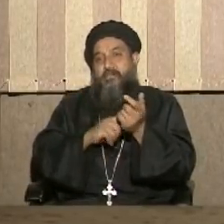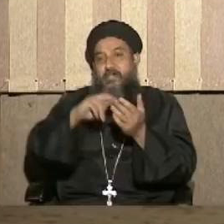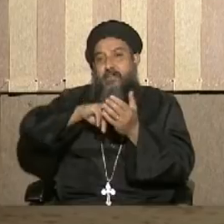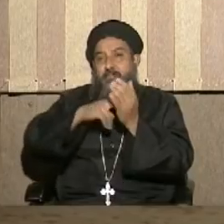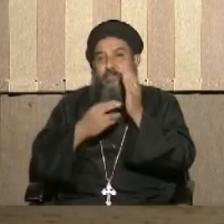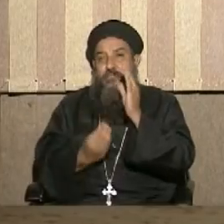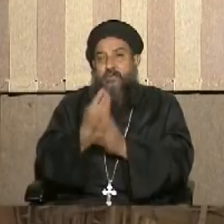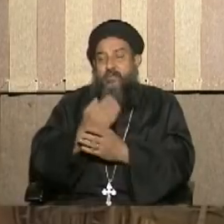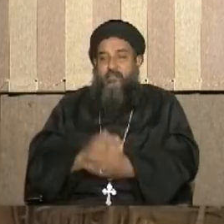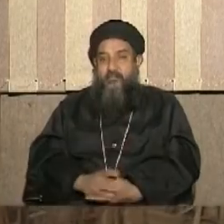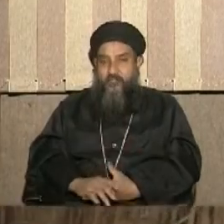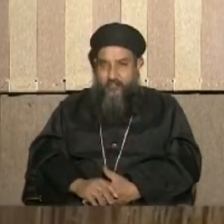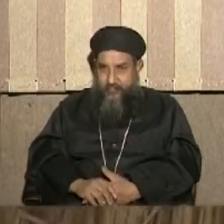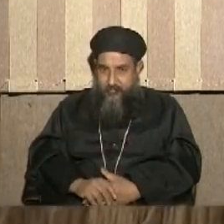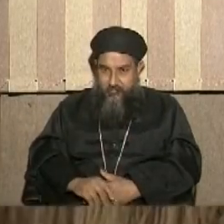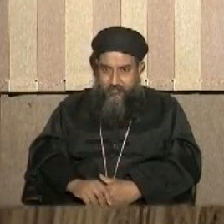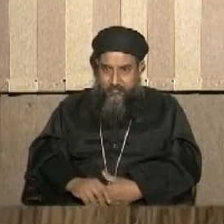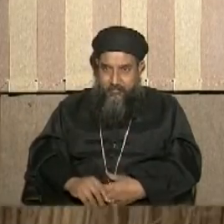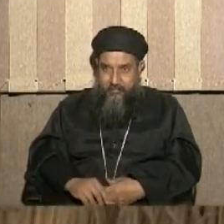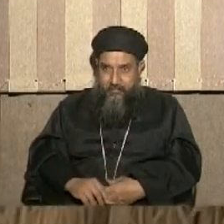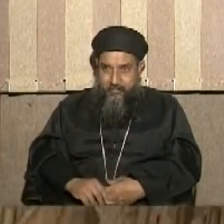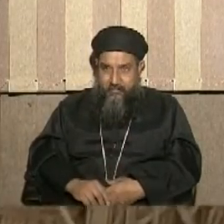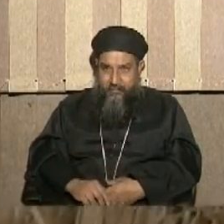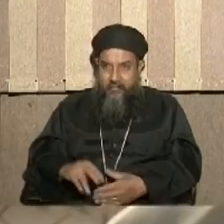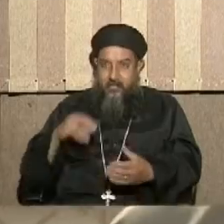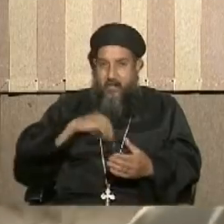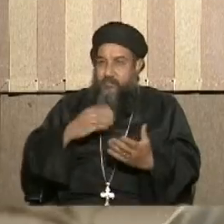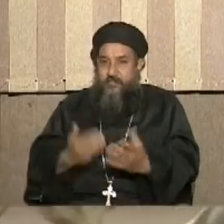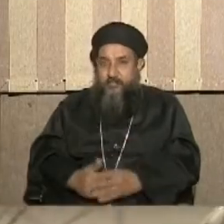لنا معجزه. انتم عاوزين ايه مننا؟